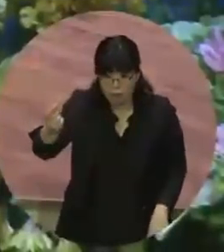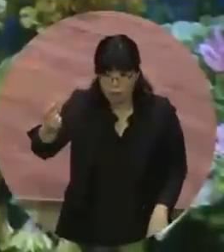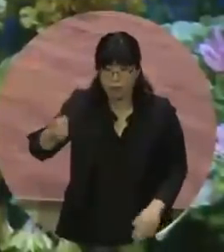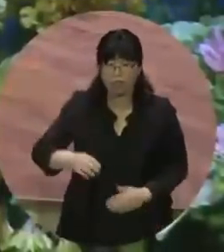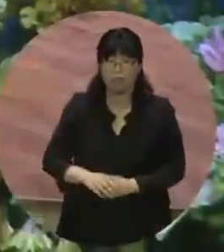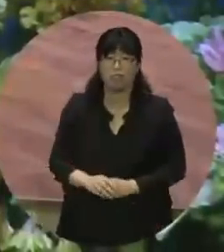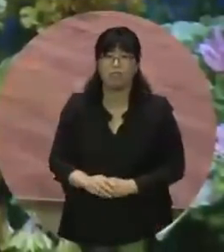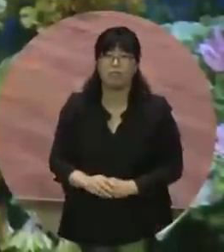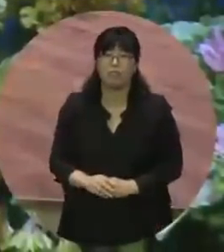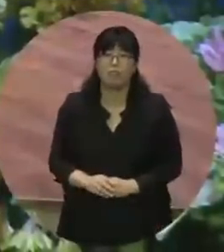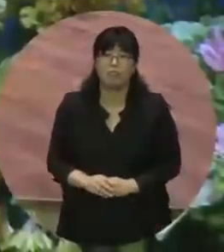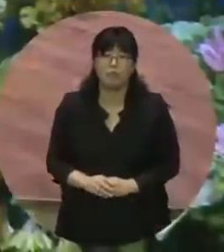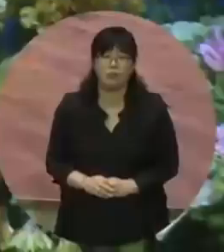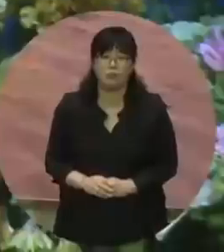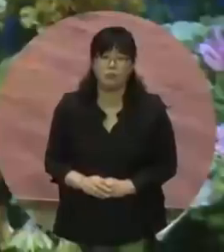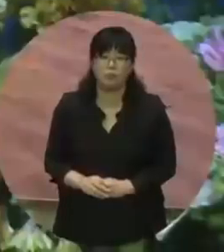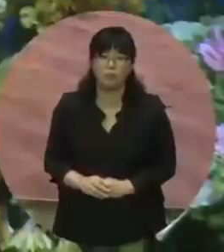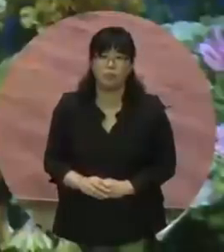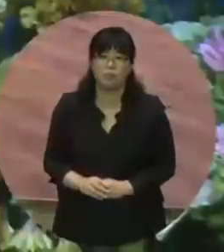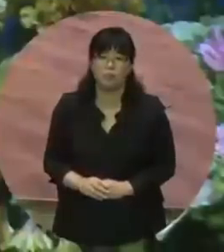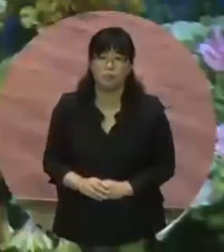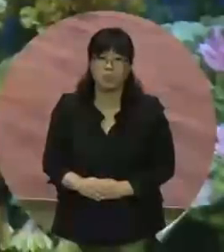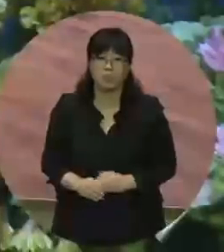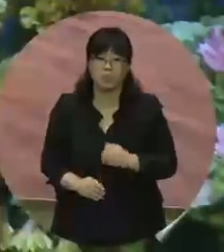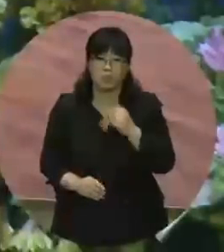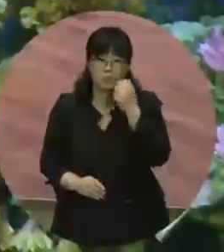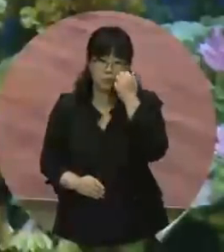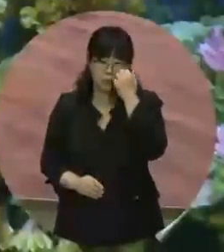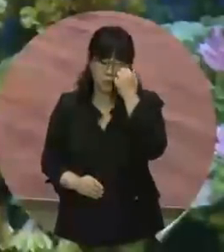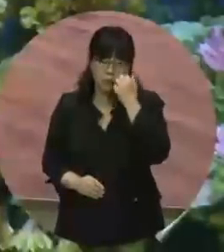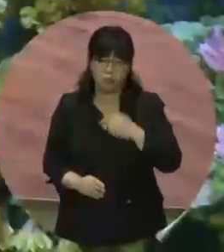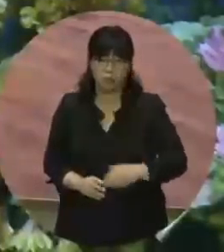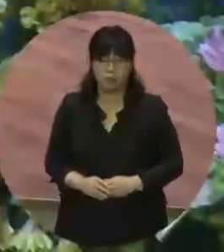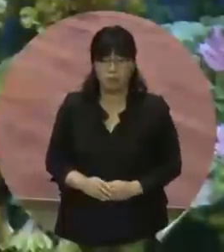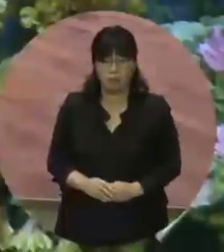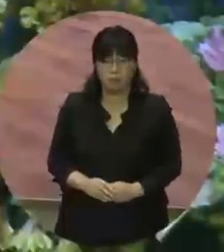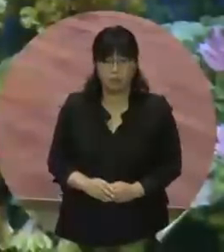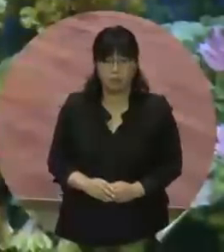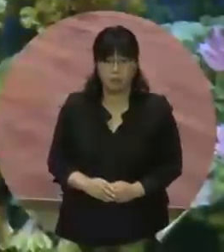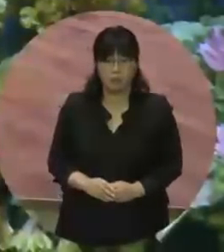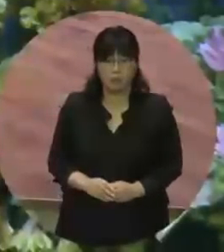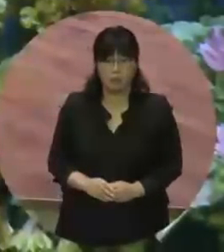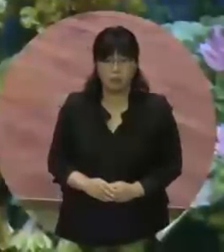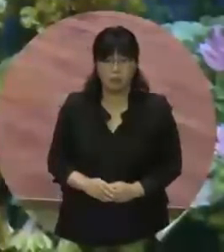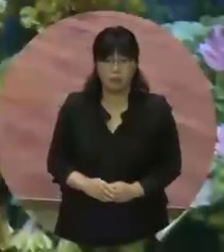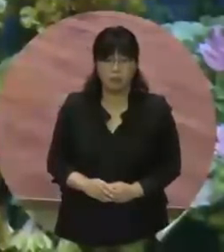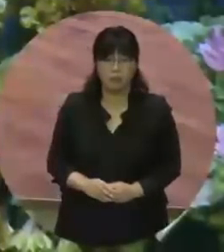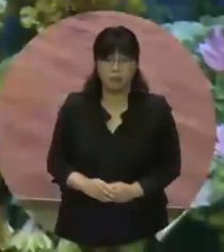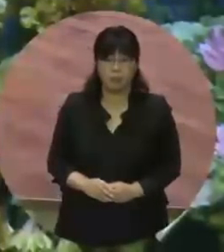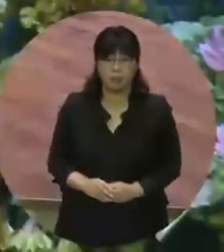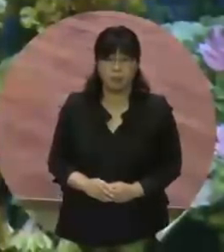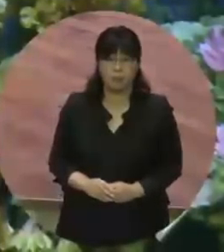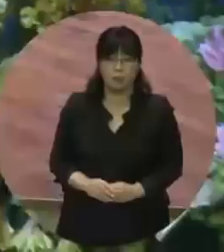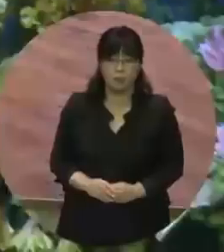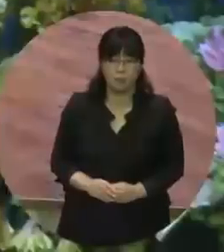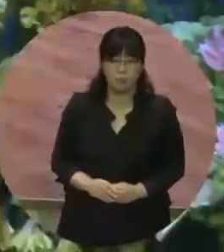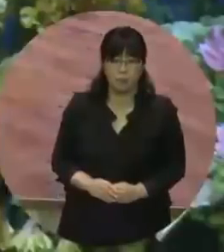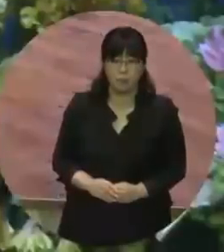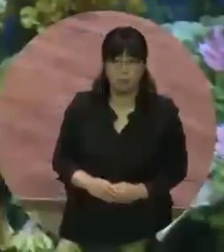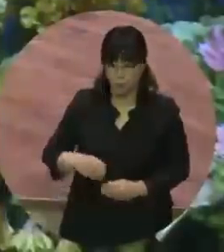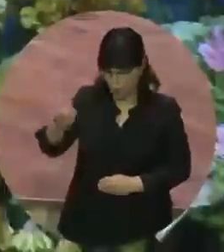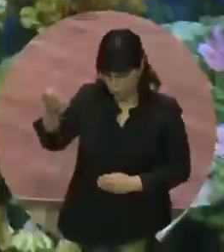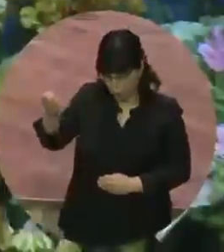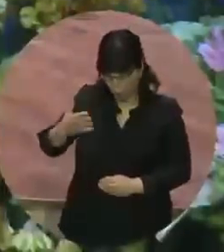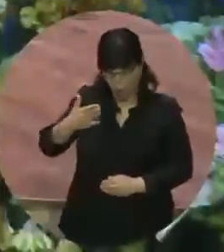사용해야 돼요. 그리고 나의 무능함, 나의 연약함, 한계를 뛰어넘는 뭐요?